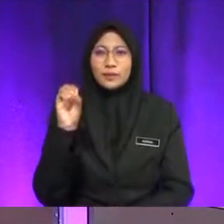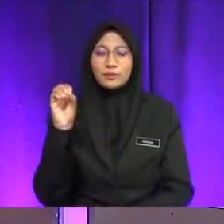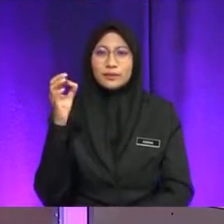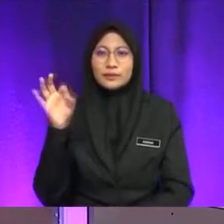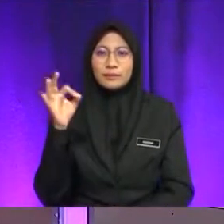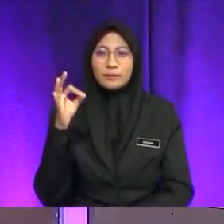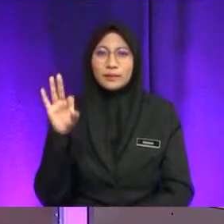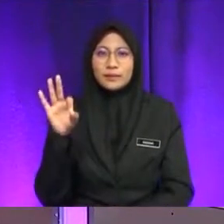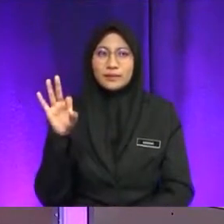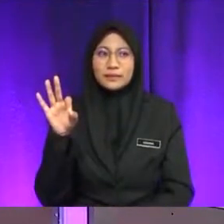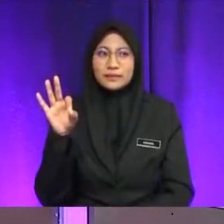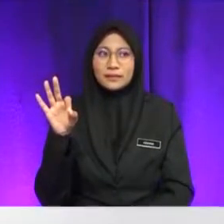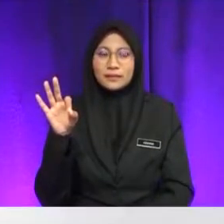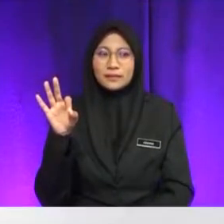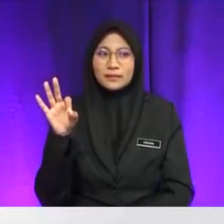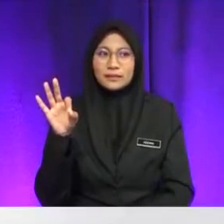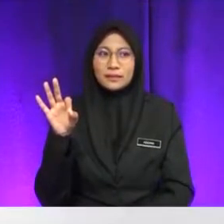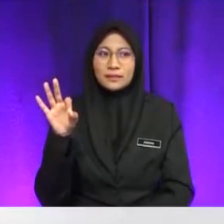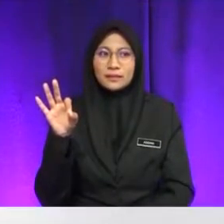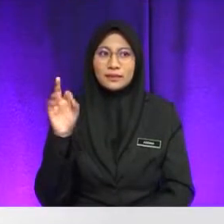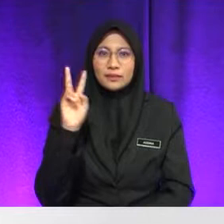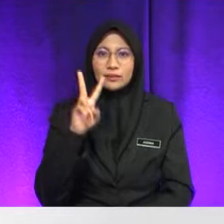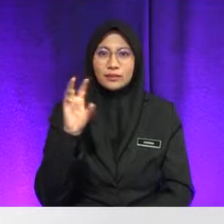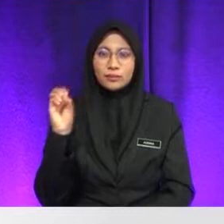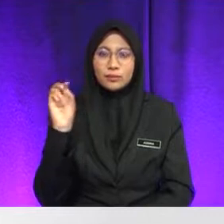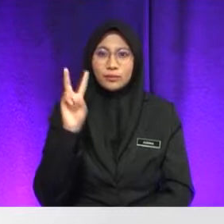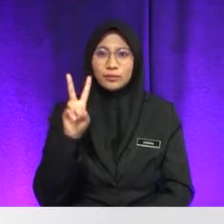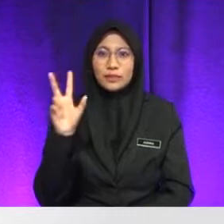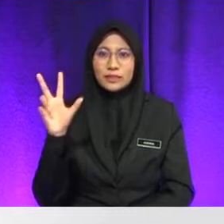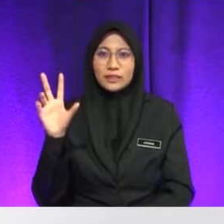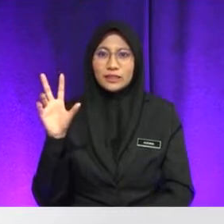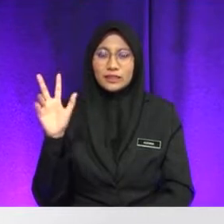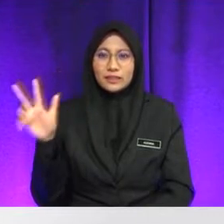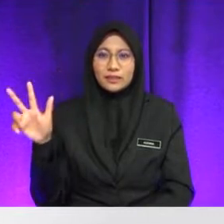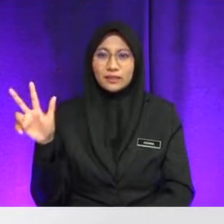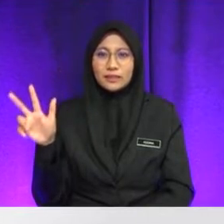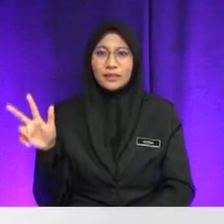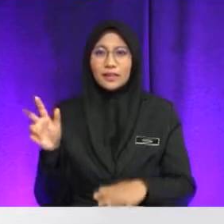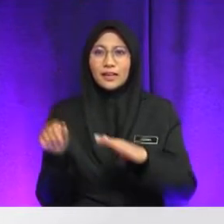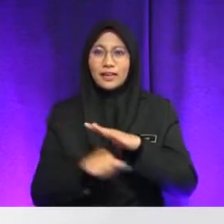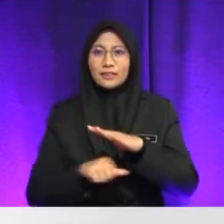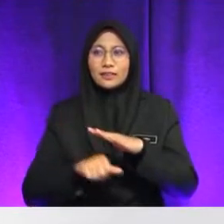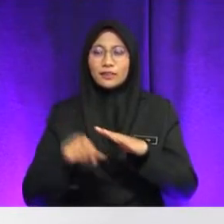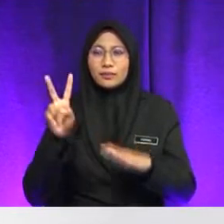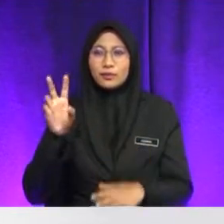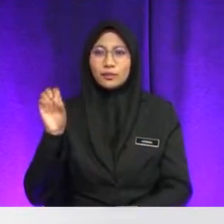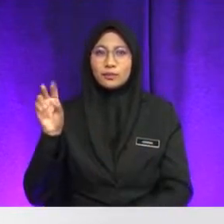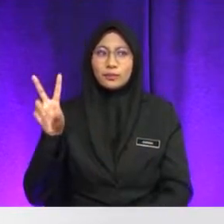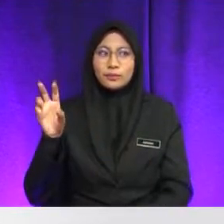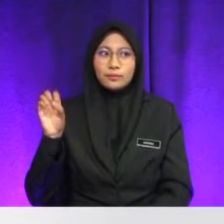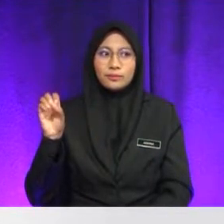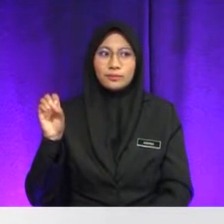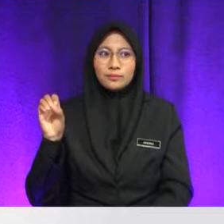ini x-nya kita terusnya 2023 berasaskan tahun 2020 kita pakai gubahan kita dapat 100 jadi